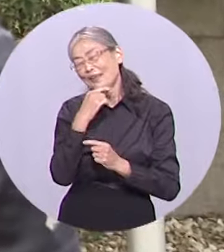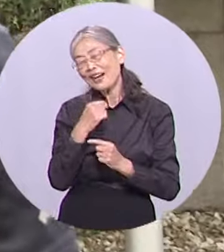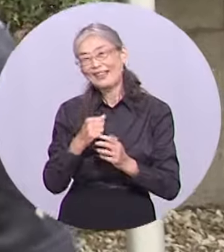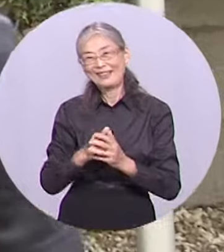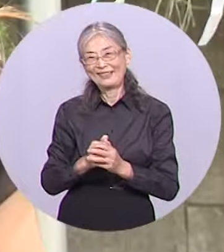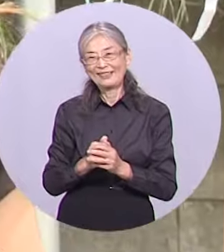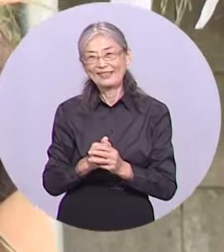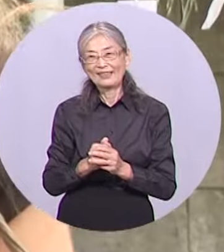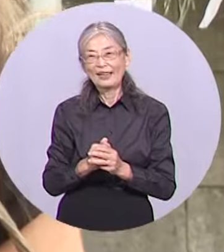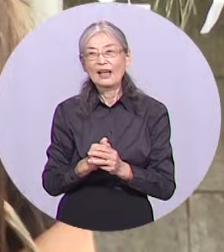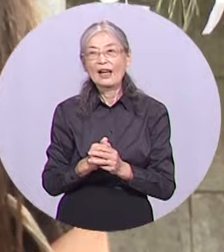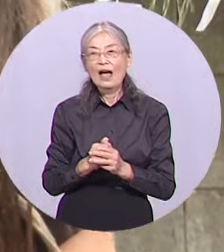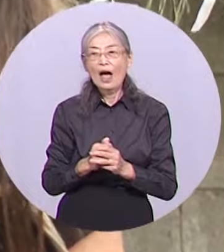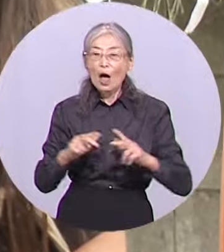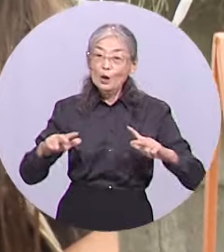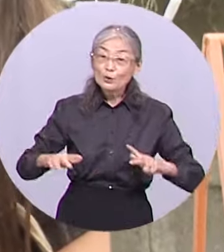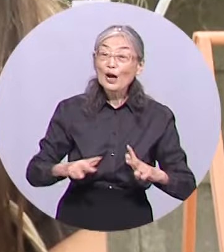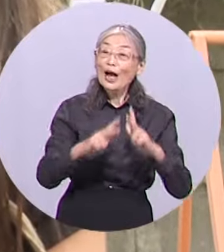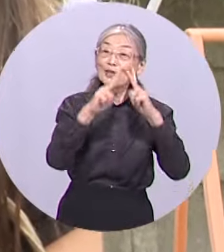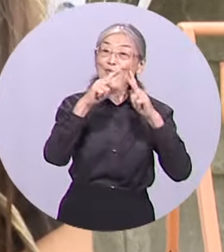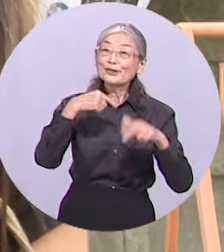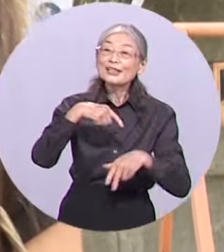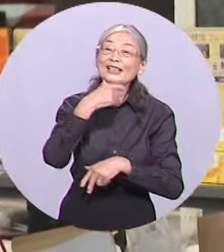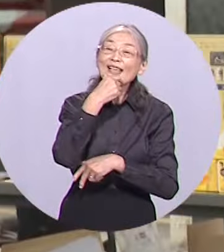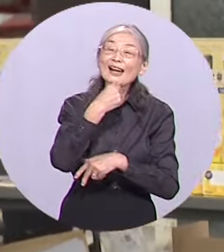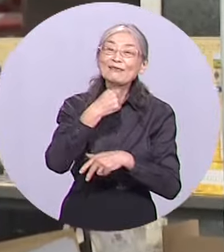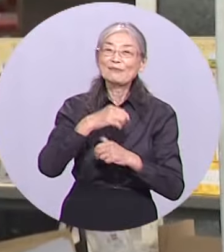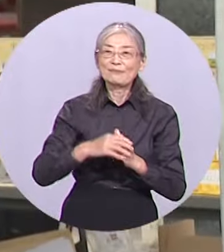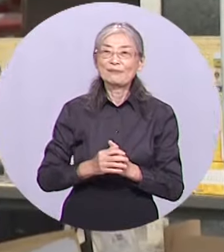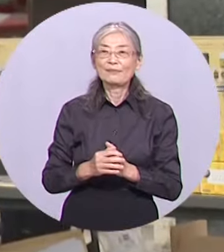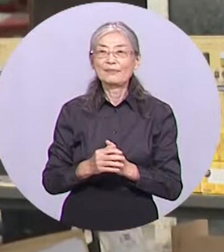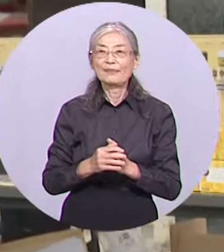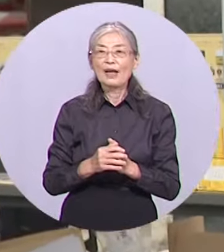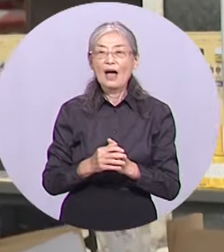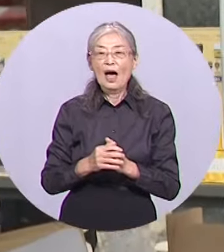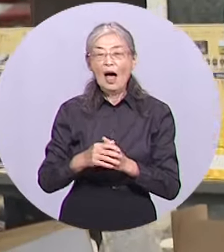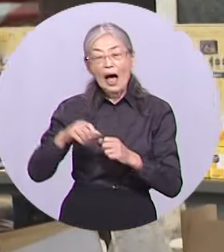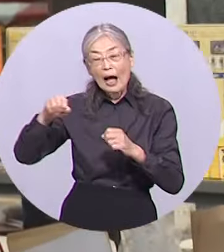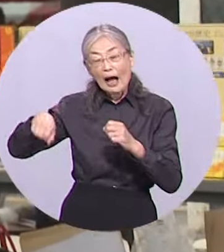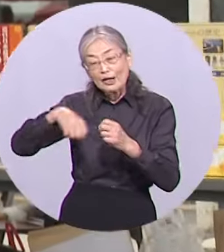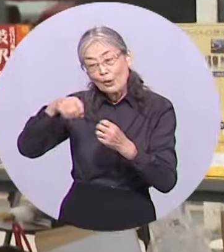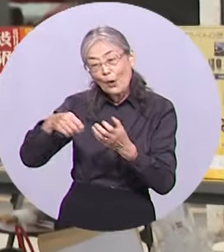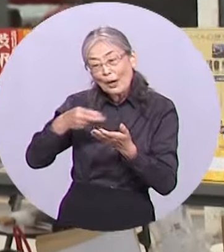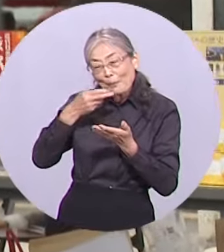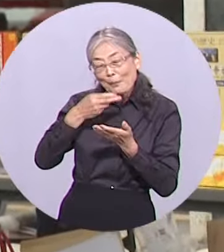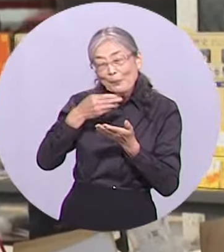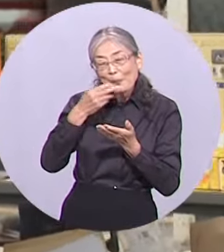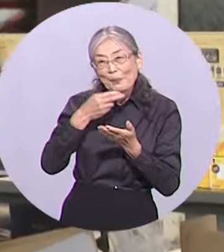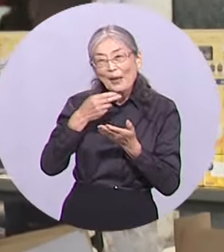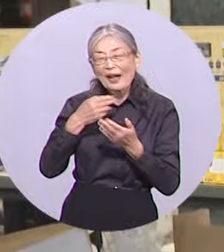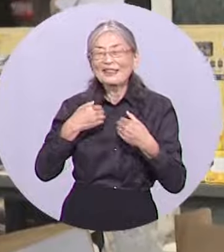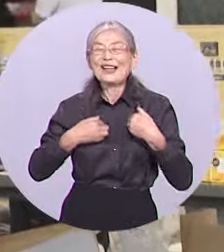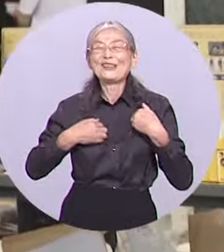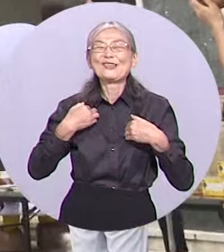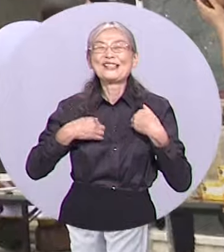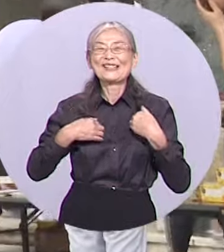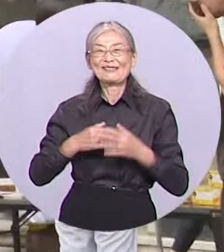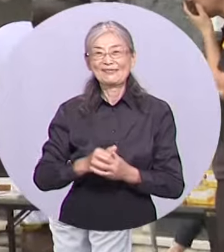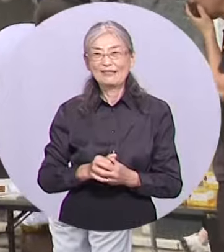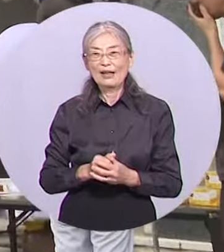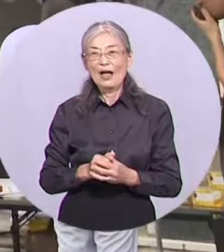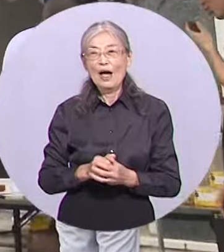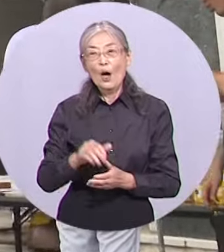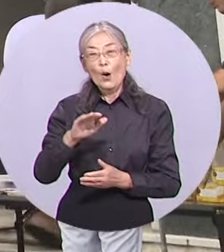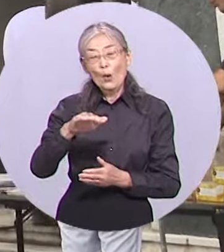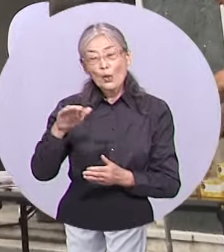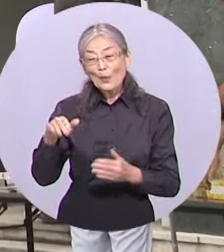たい。スパイスリーです。いろいろかき氷とかいっぱい食べれて楽しかったです。 すごく